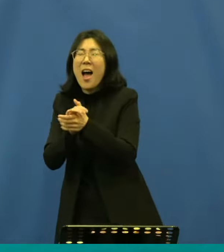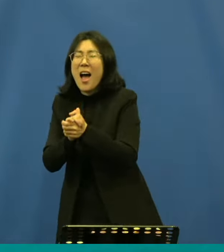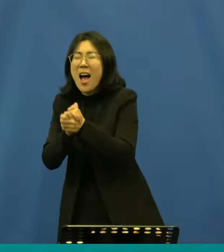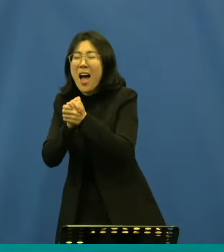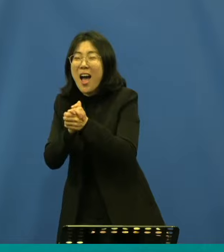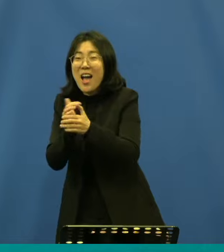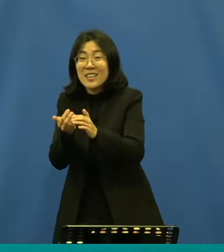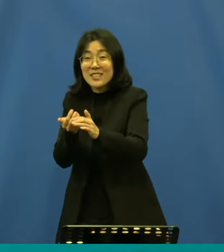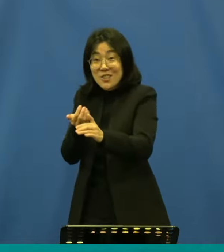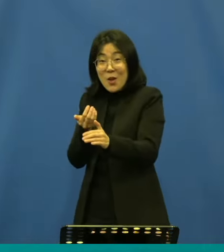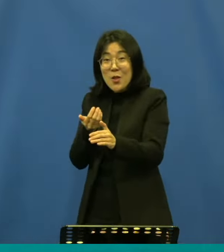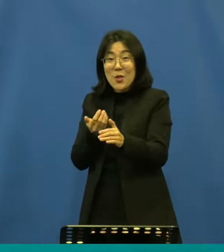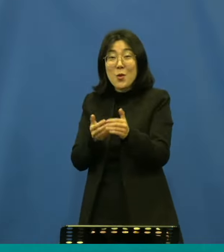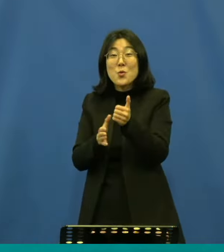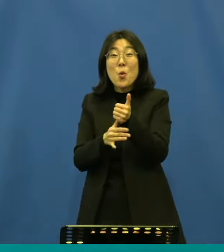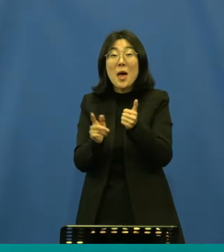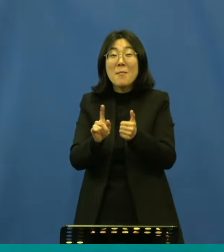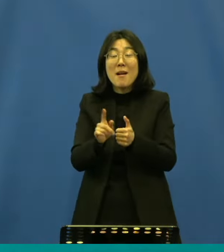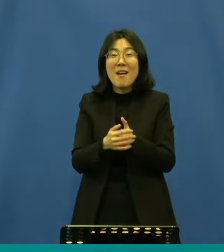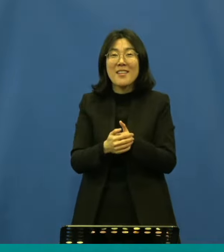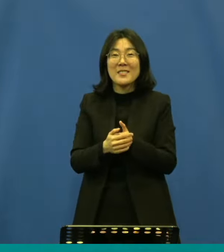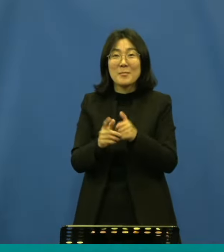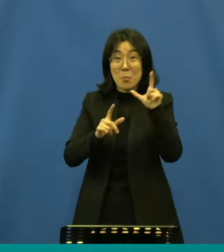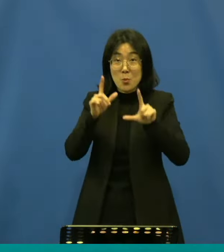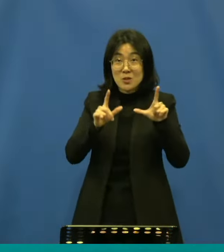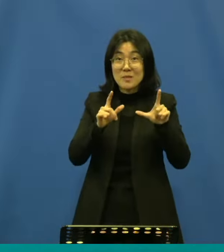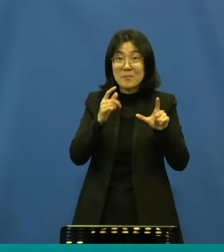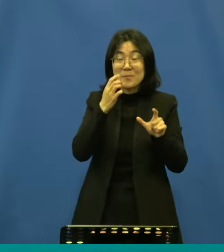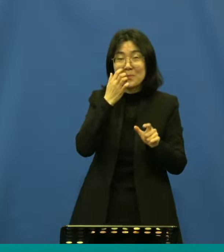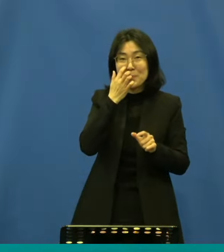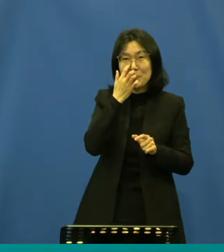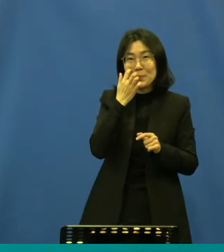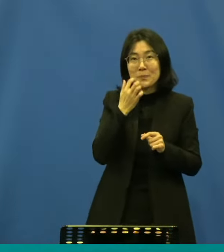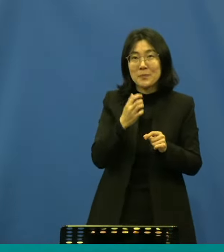은혜가 계속 연결되어 있기 때문에 얘기가 쉬워요.